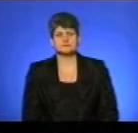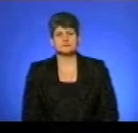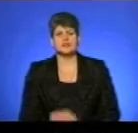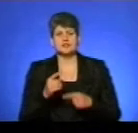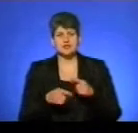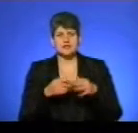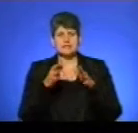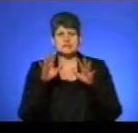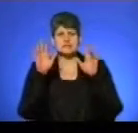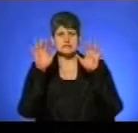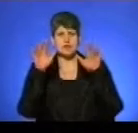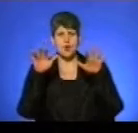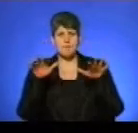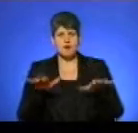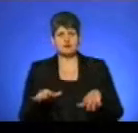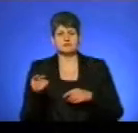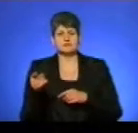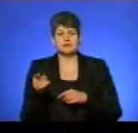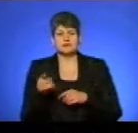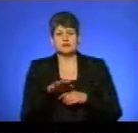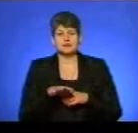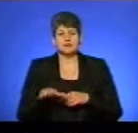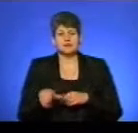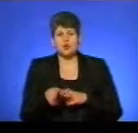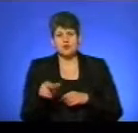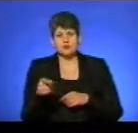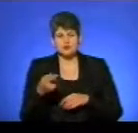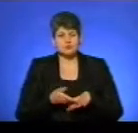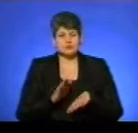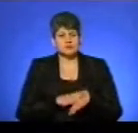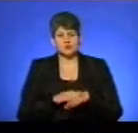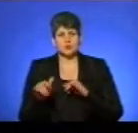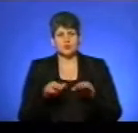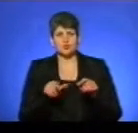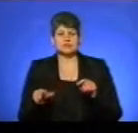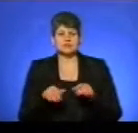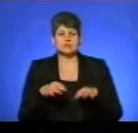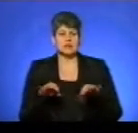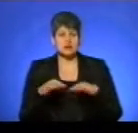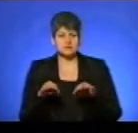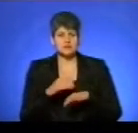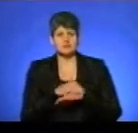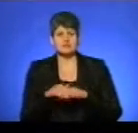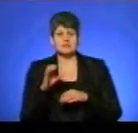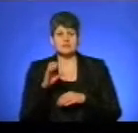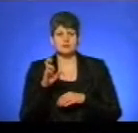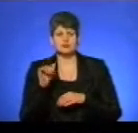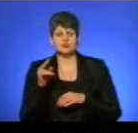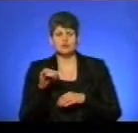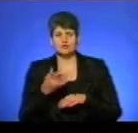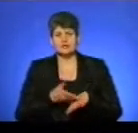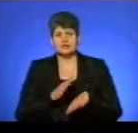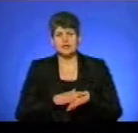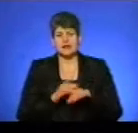Через снігопади на дорогах Тернополя ускладнився рух транспорту. На об'їзній дорозі на вулиці Степана Будного вантажівки через